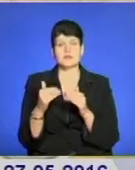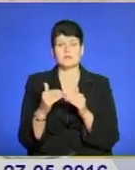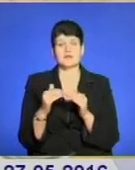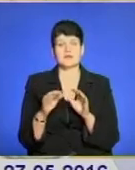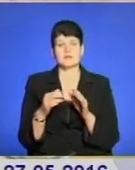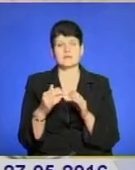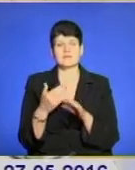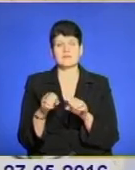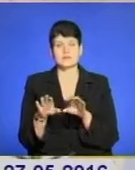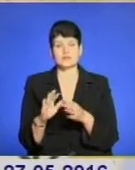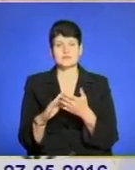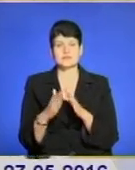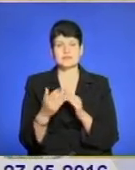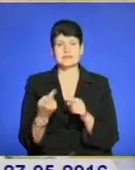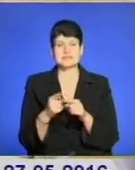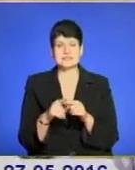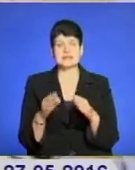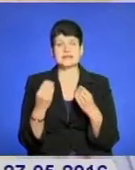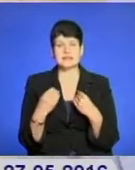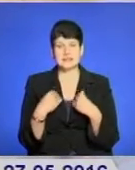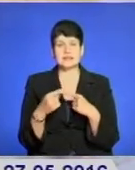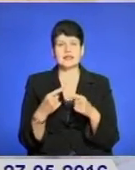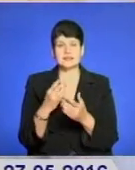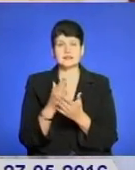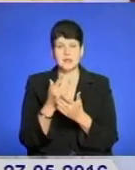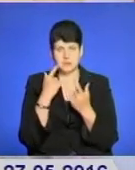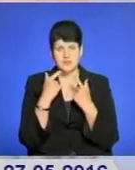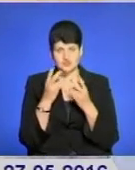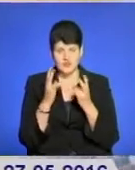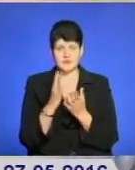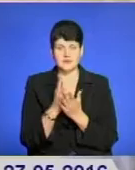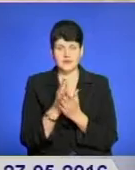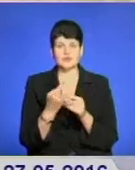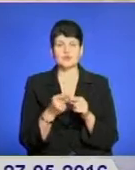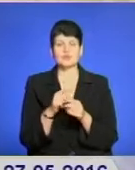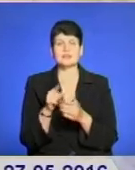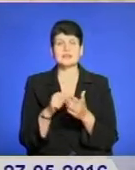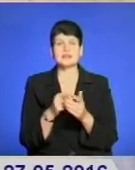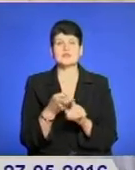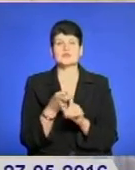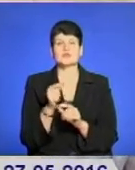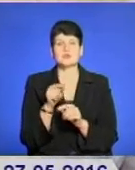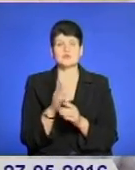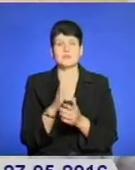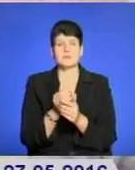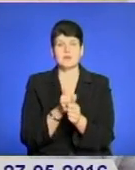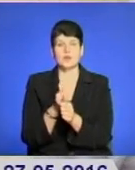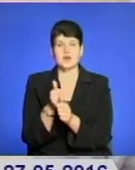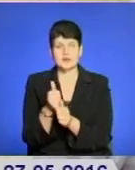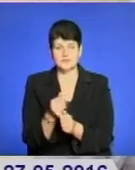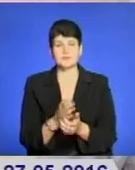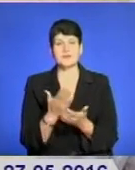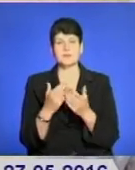з ситуації. Це нам дає певні, ясно, наслідки ми маємо плачевні деякі по цьому питанню, в зв'язку з тим, що ми мусимо доганяти. Якби